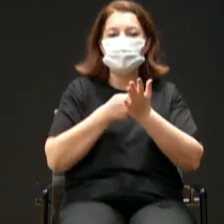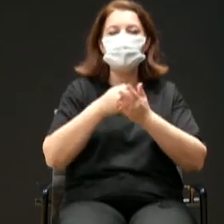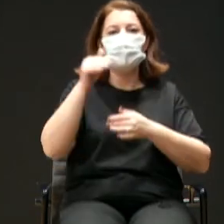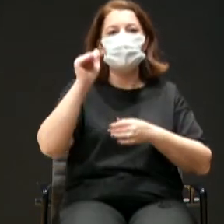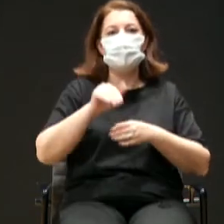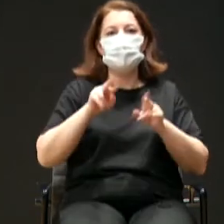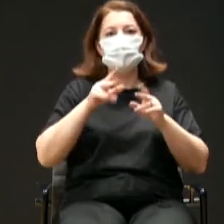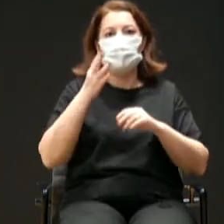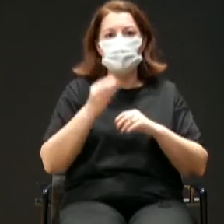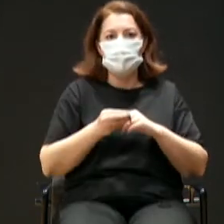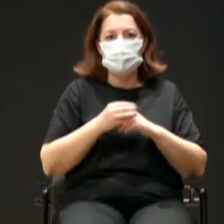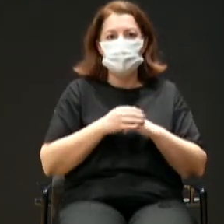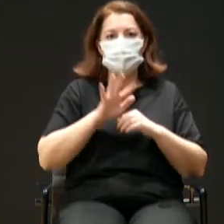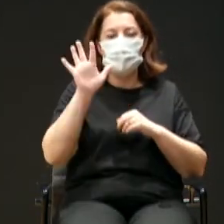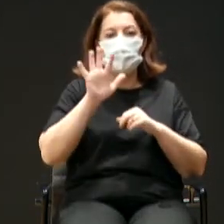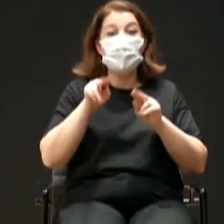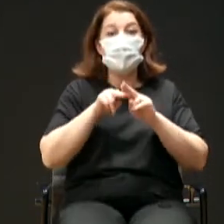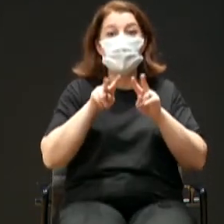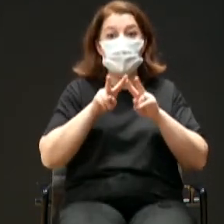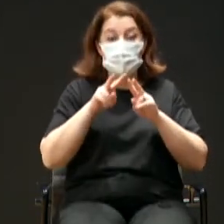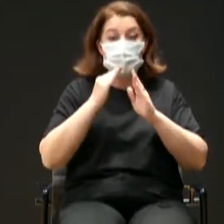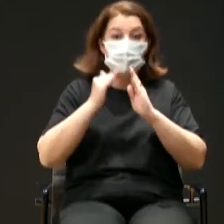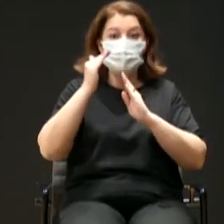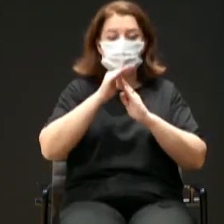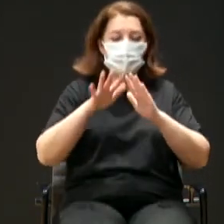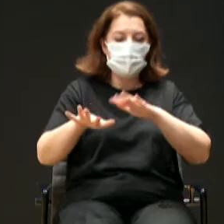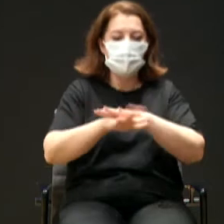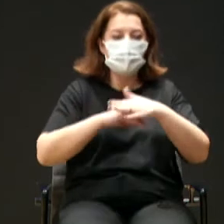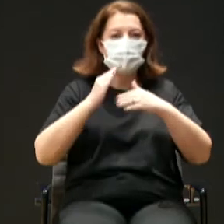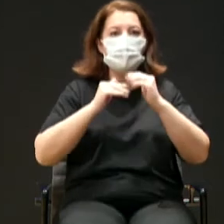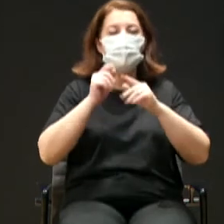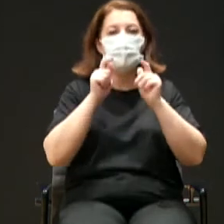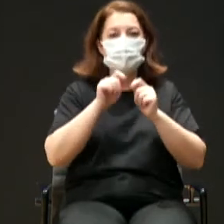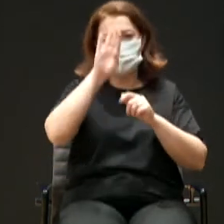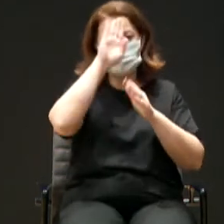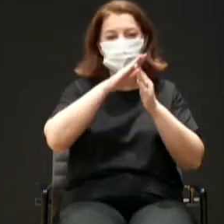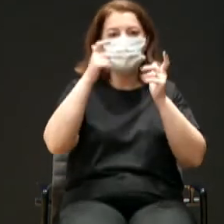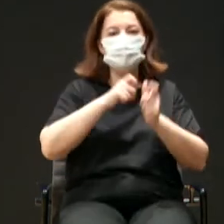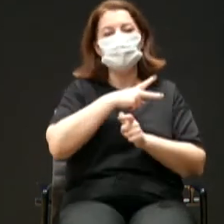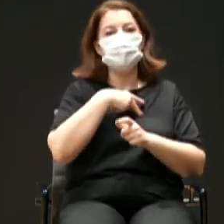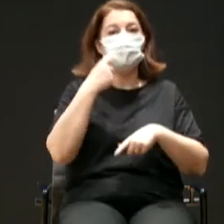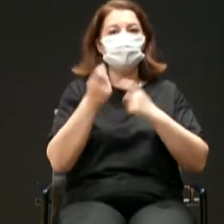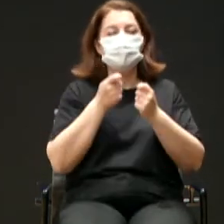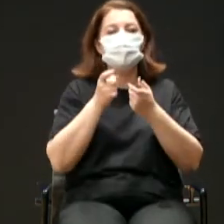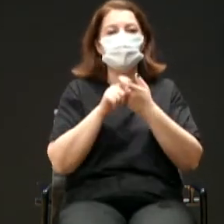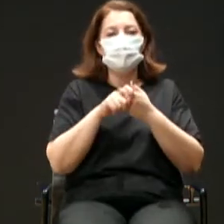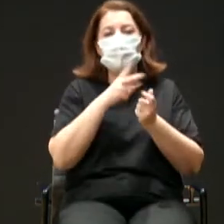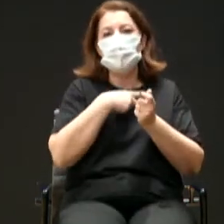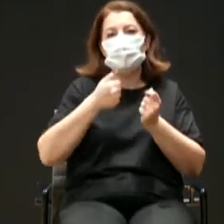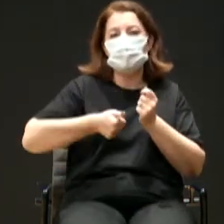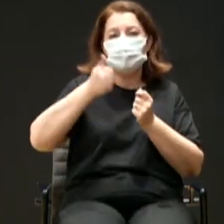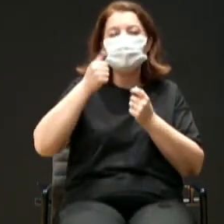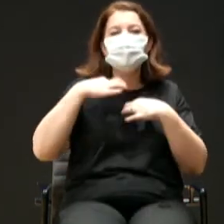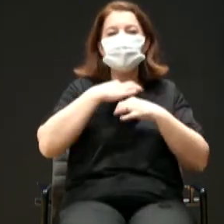geldi. 50 kilometrenin üzerinde altyapıyı yapan İstanbul Büyükşehir Belediyesi çalışanları ve Belediye Başkanımız